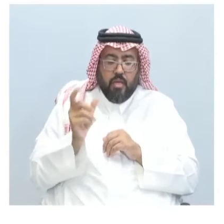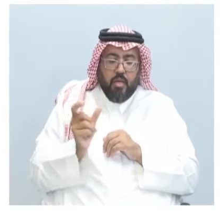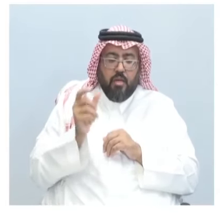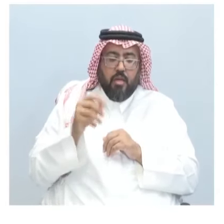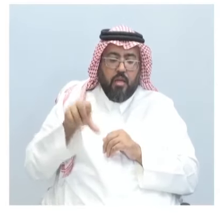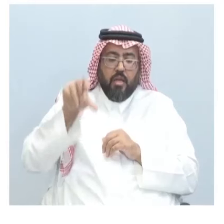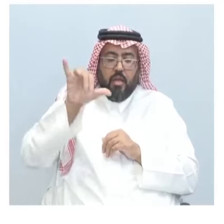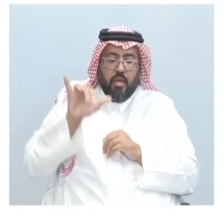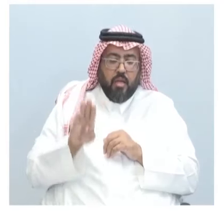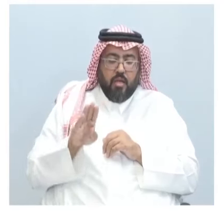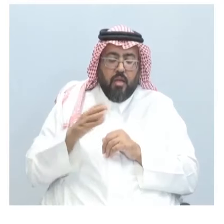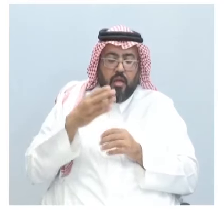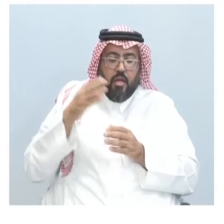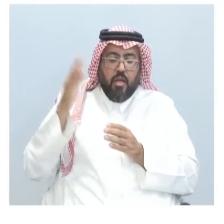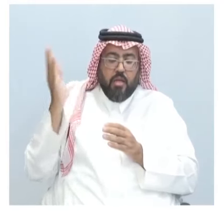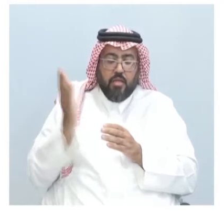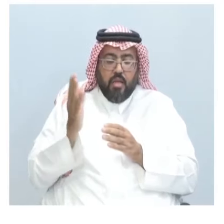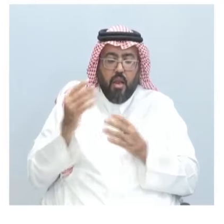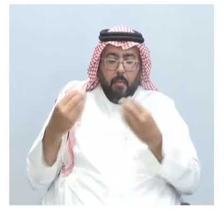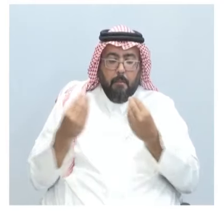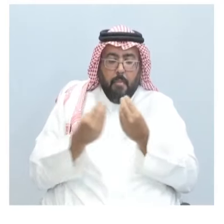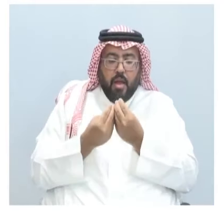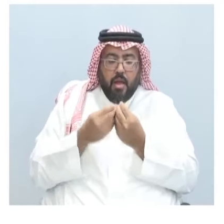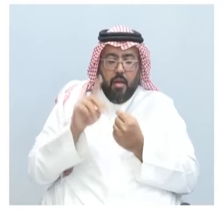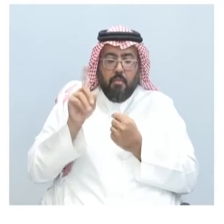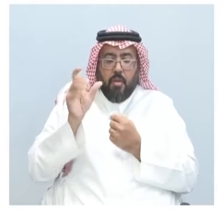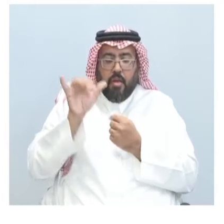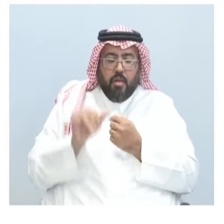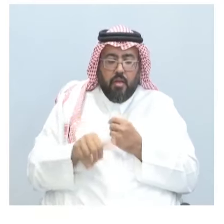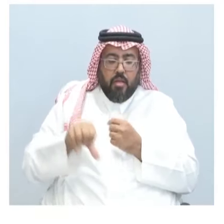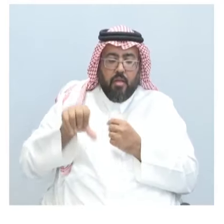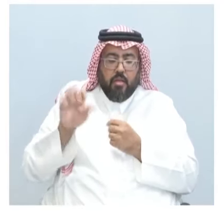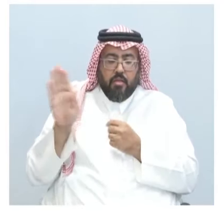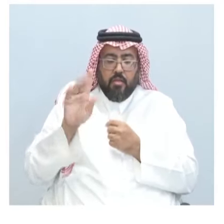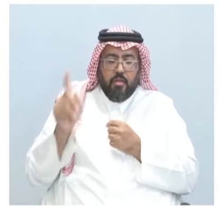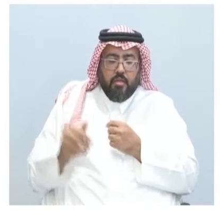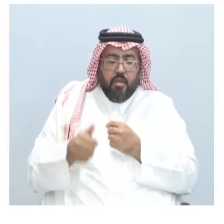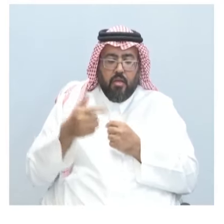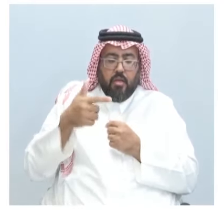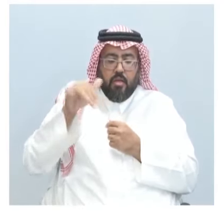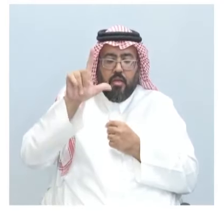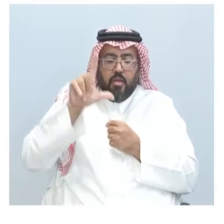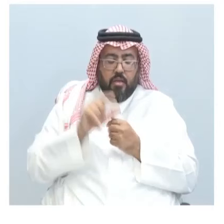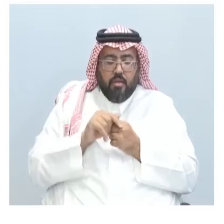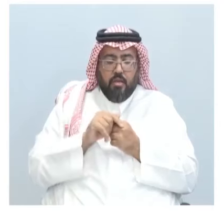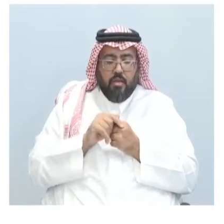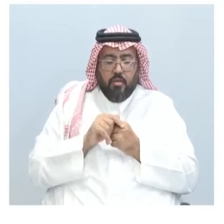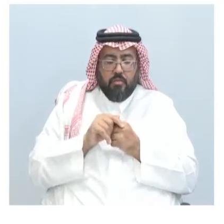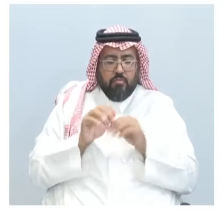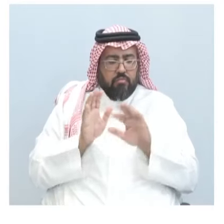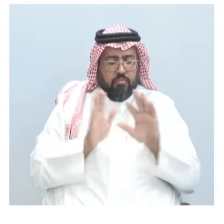فارسل معنا بني اسرائيل لاحظوا فارسل معنا بني اسرائيل اي خلي